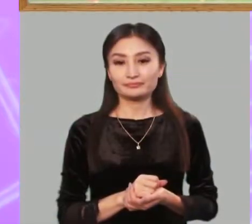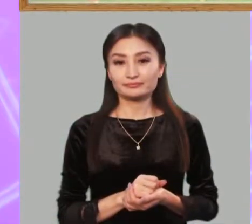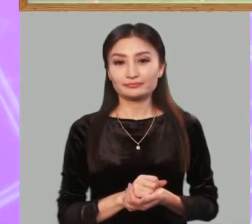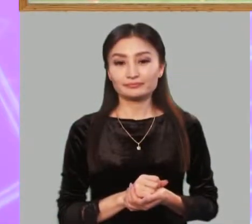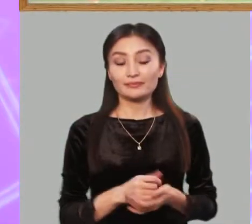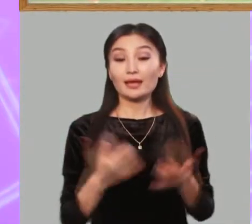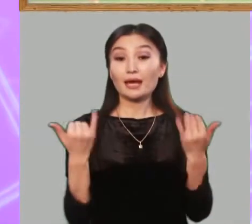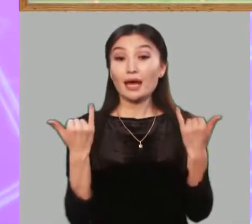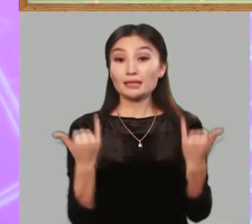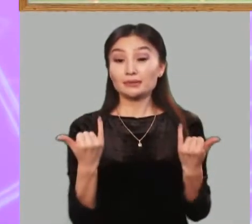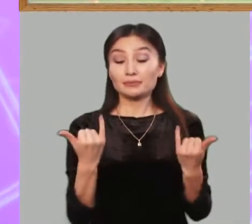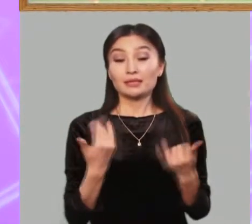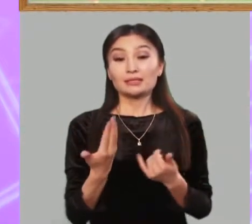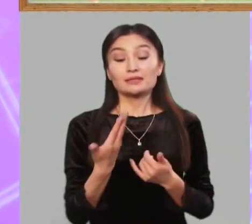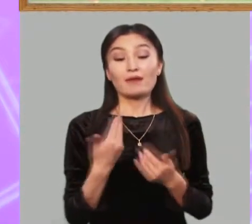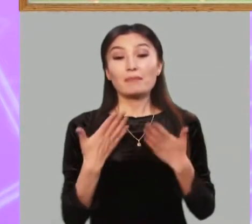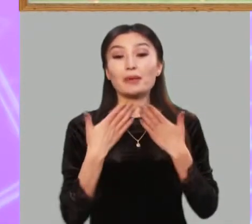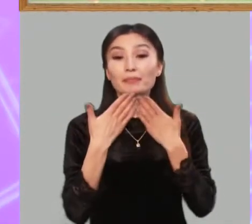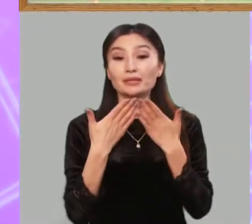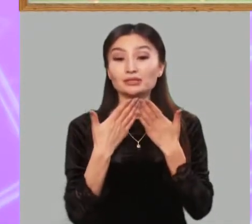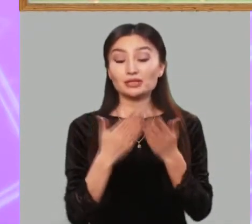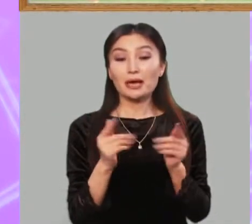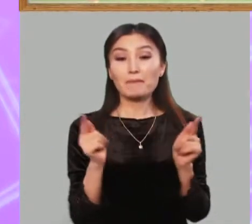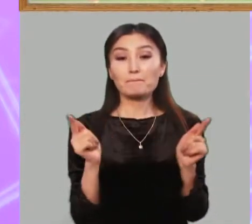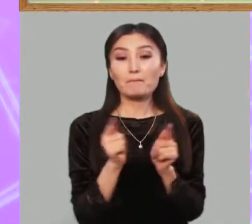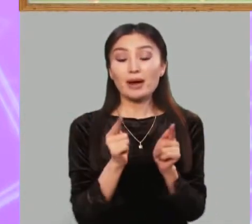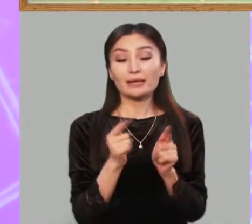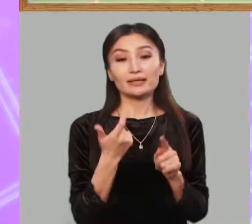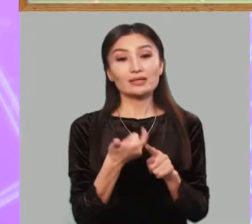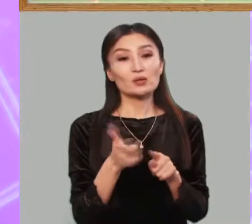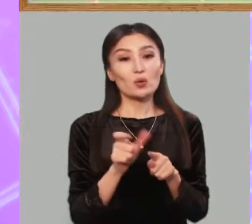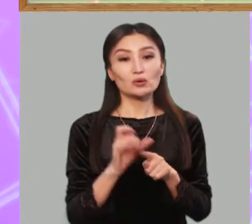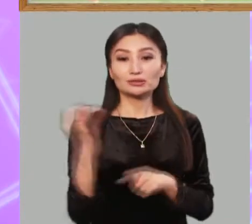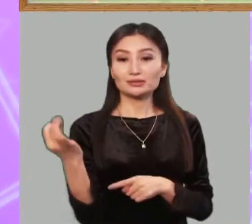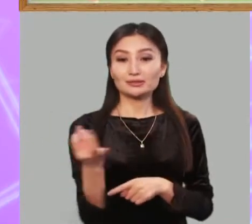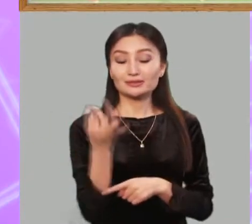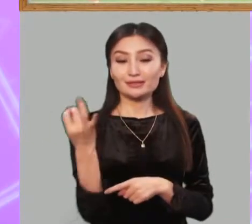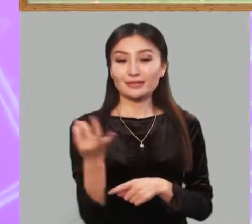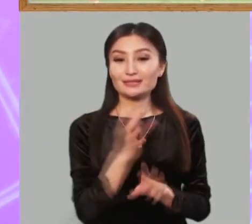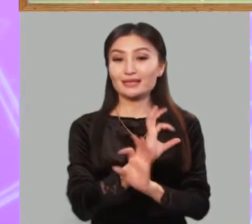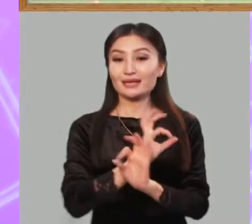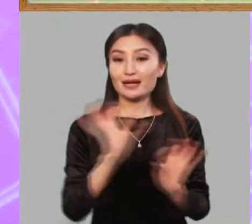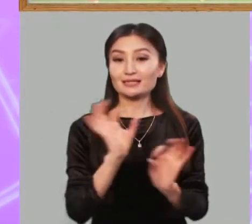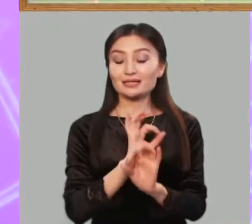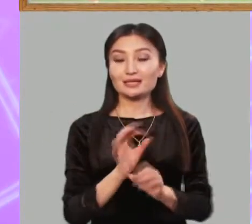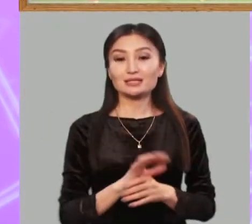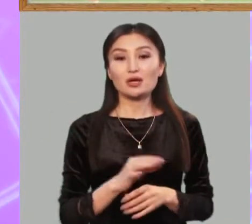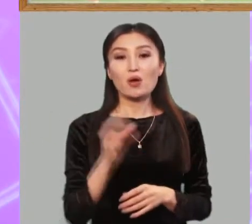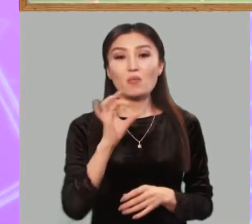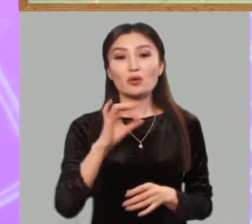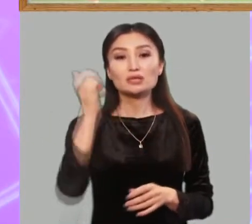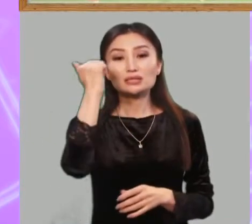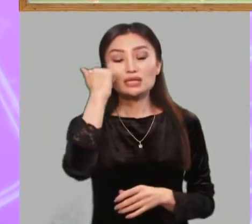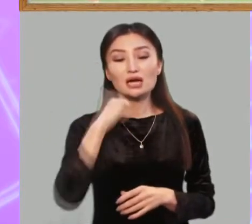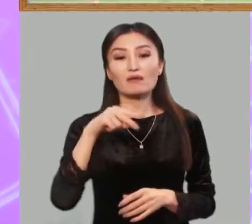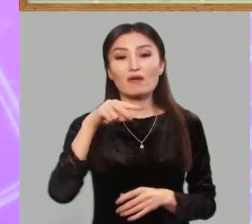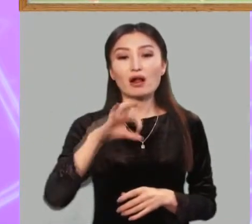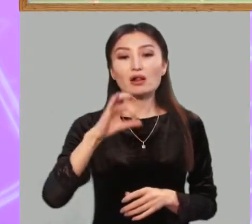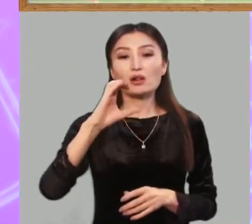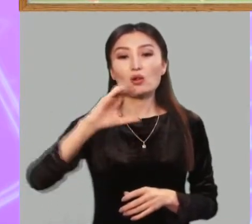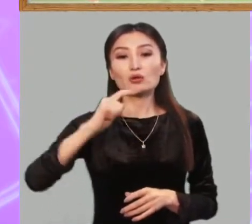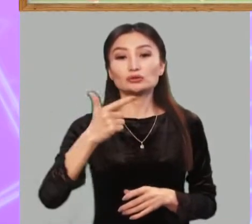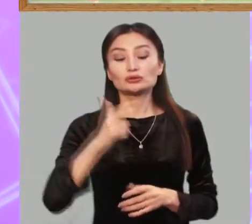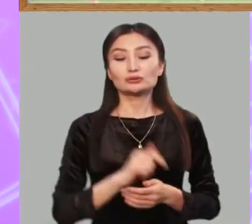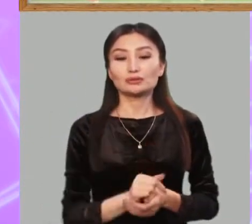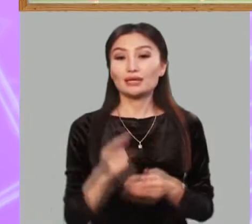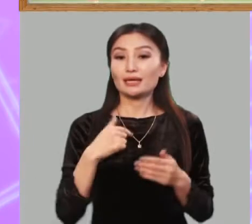Ну а теперь мы с вами прочитаем маленький и очень интересный рассказ про старого лося.